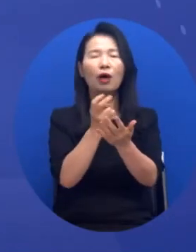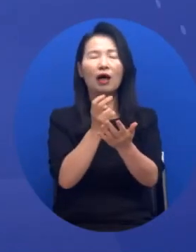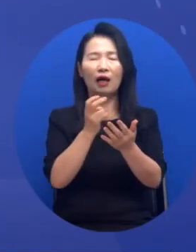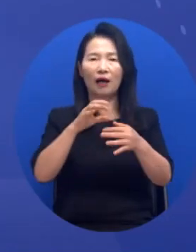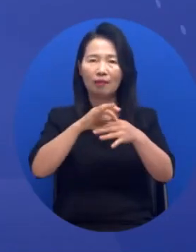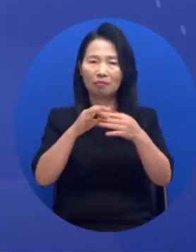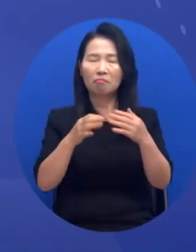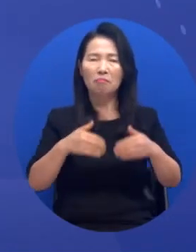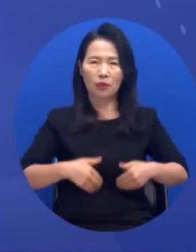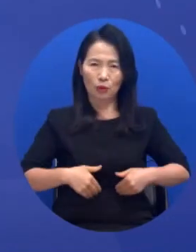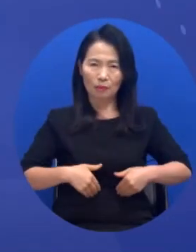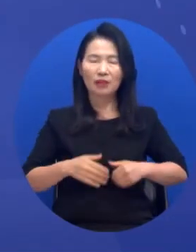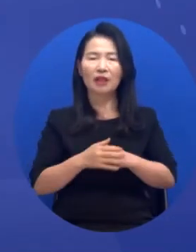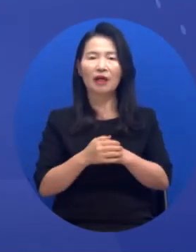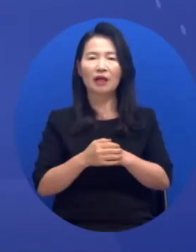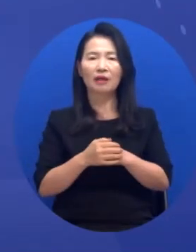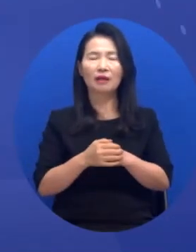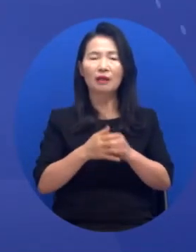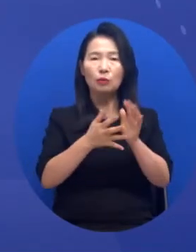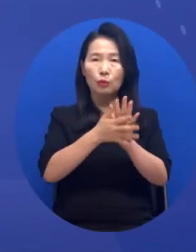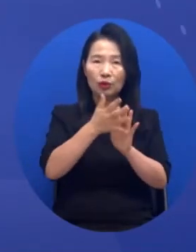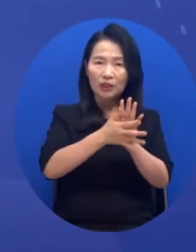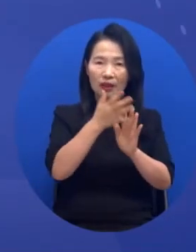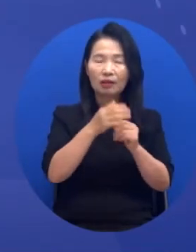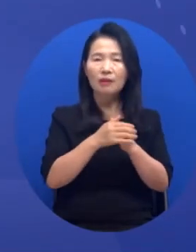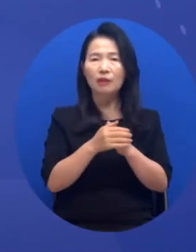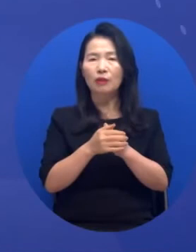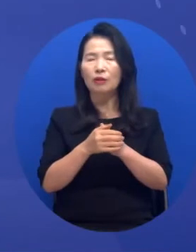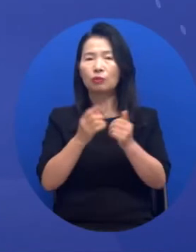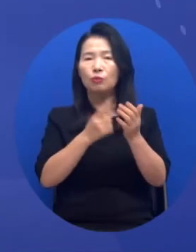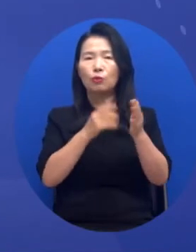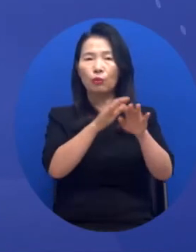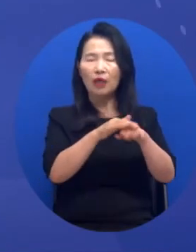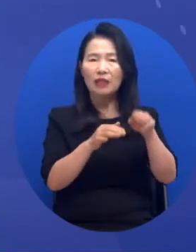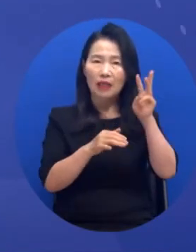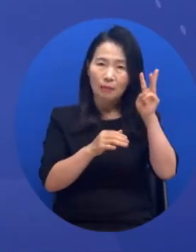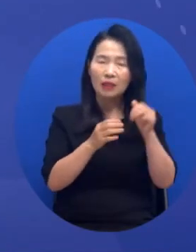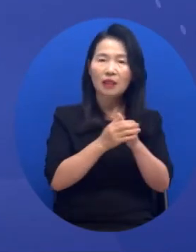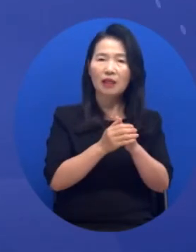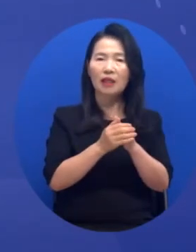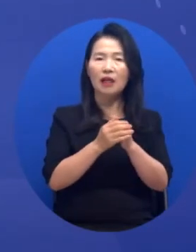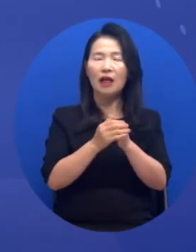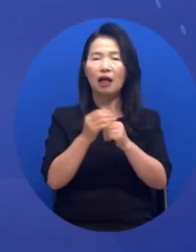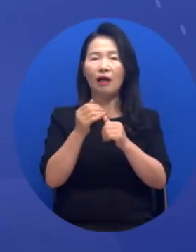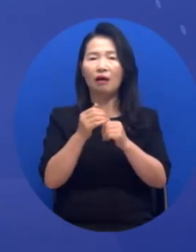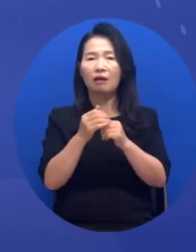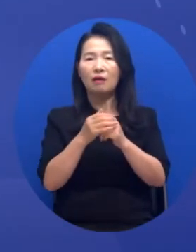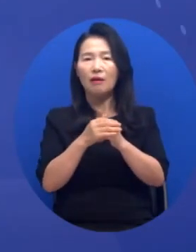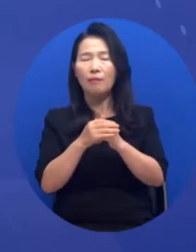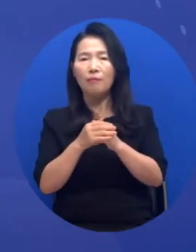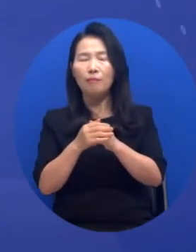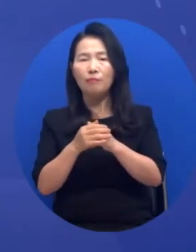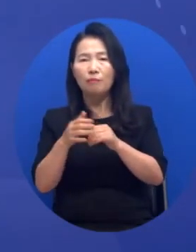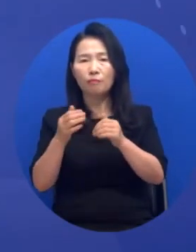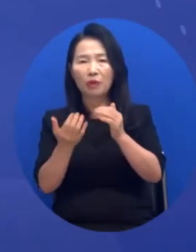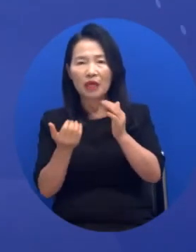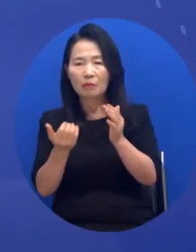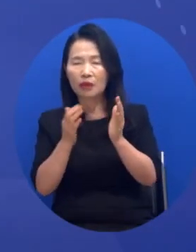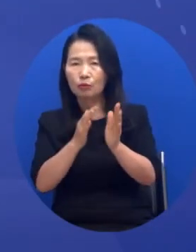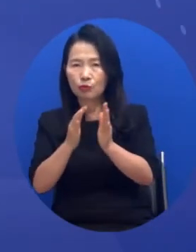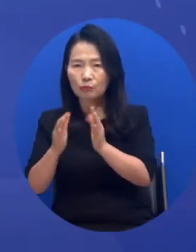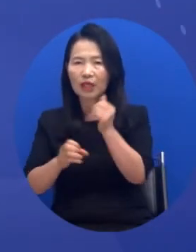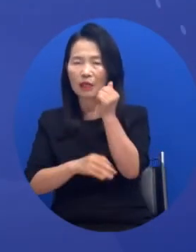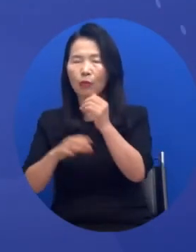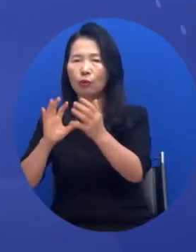있습니다 예상 고신의 경우는 총회를 3일에 걸쳐서 열고 예장 합신 은 총회 전에 상비 물을 미리 조직해서 기본적인